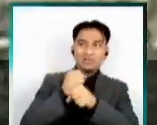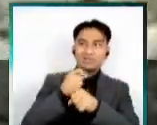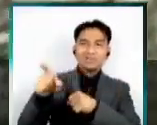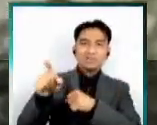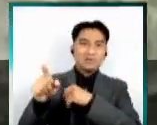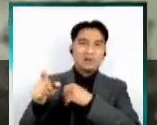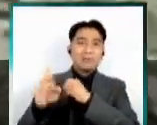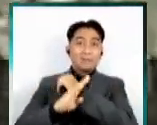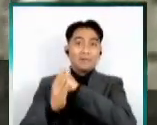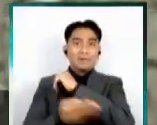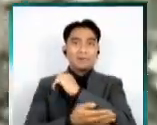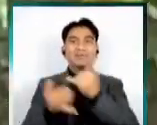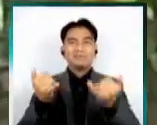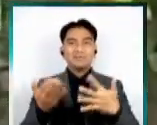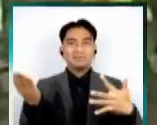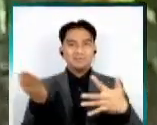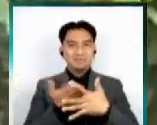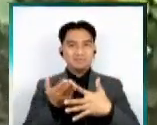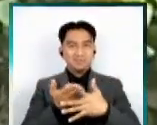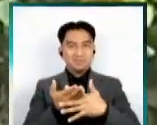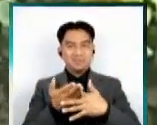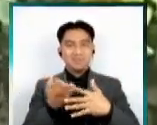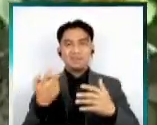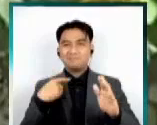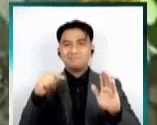sa kasong attempted robbery.